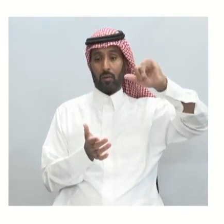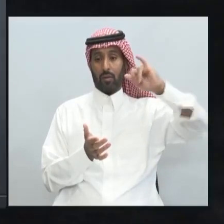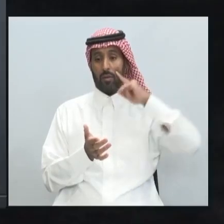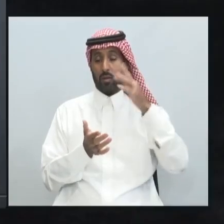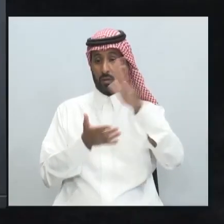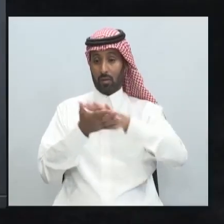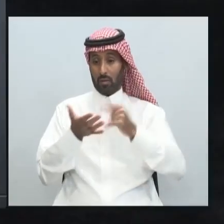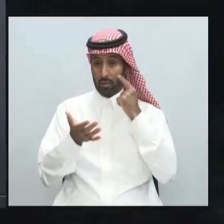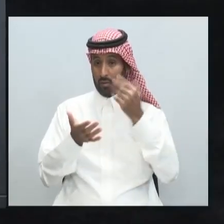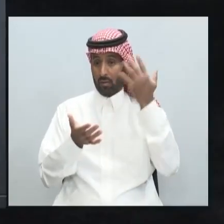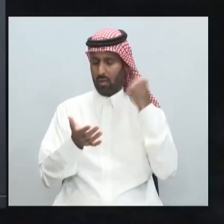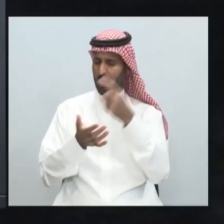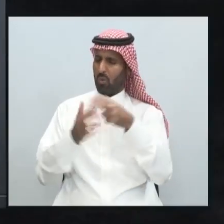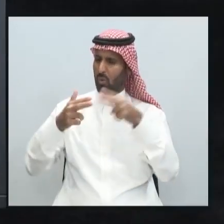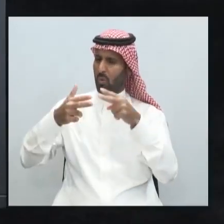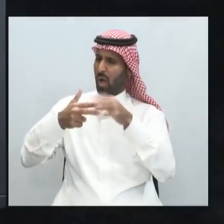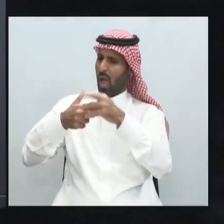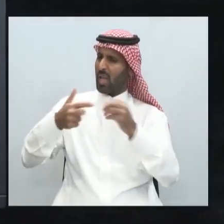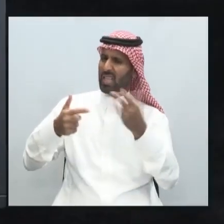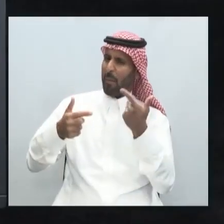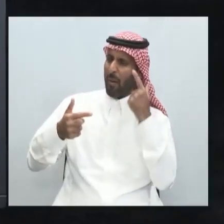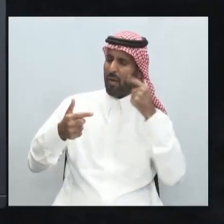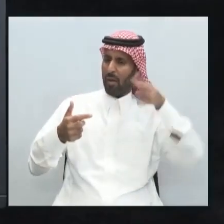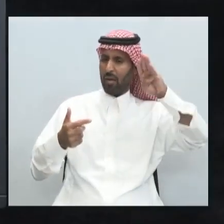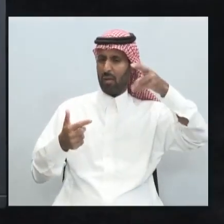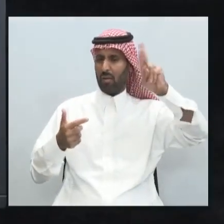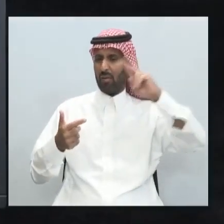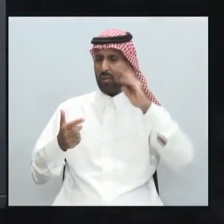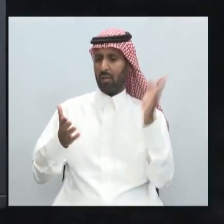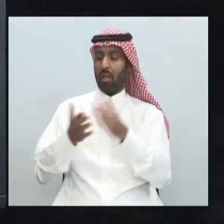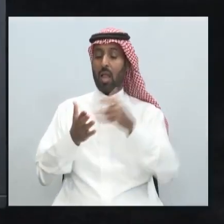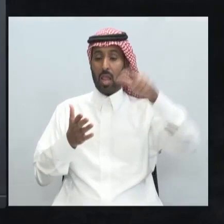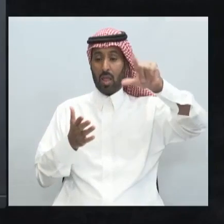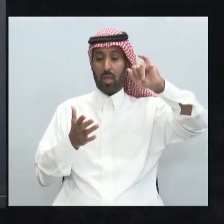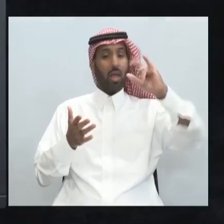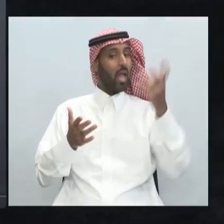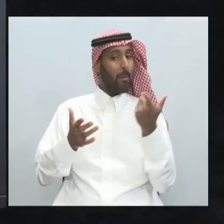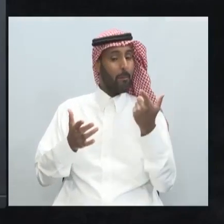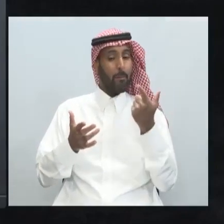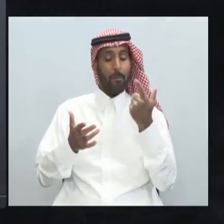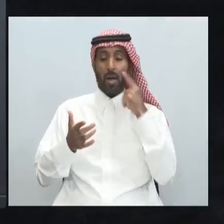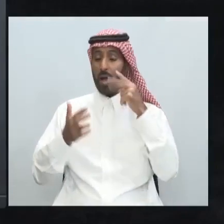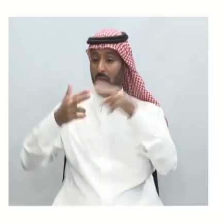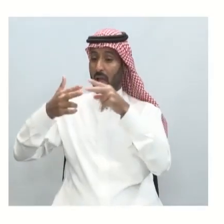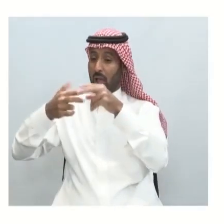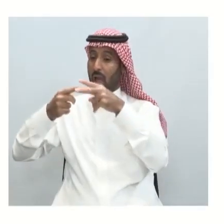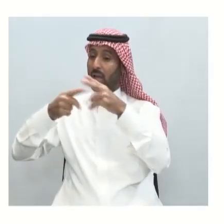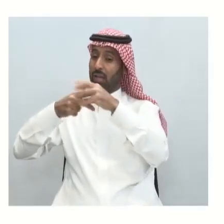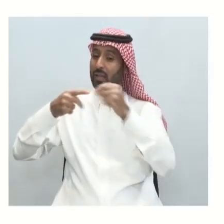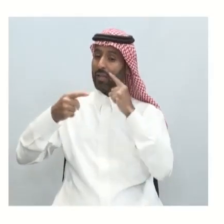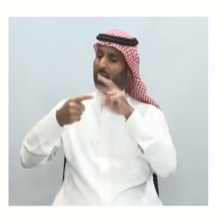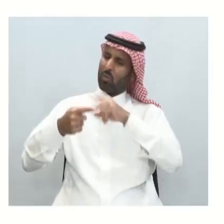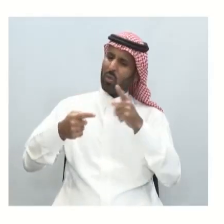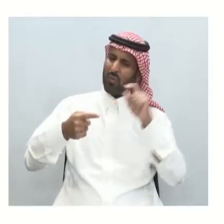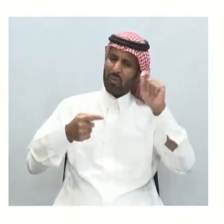الجدول حتى استخرج الكهروسالبيه للبروم واستخرج الكهروسالبيه ليثيوم ثم اوجد الفرق بين الذرتين